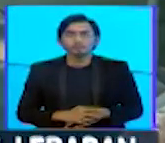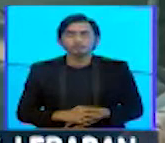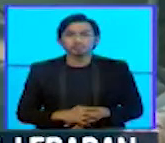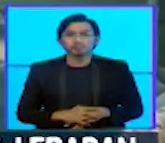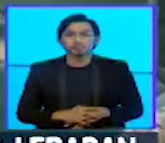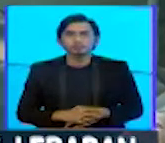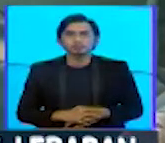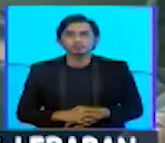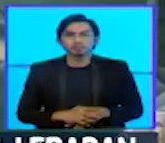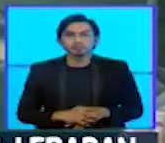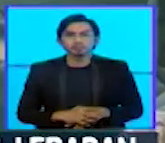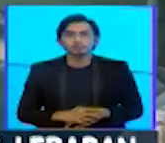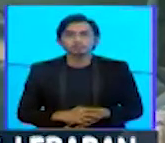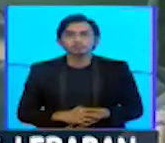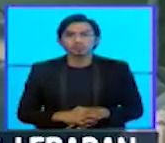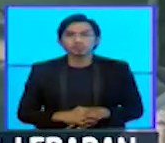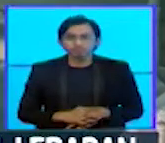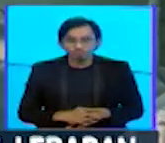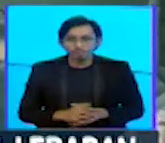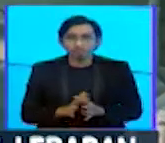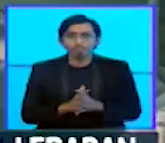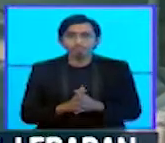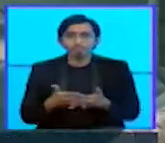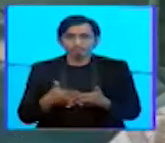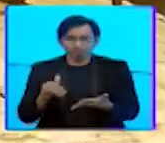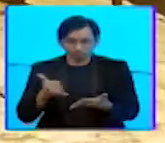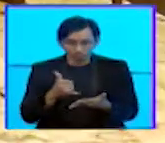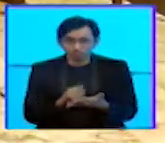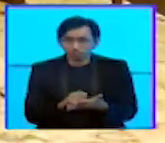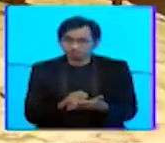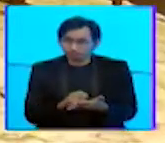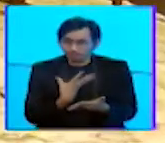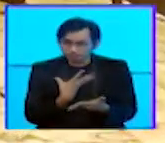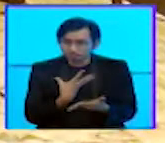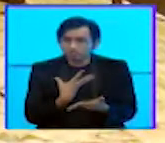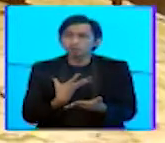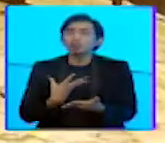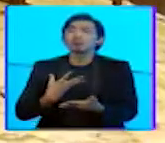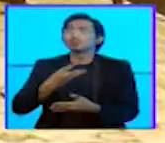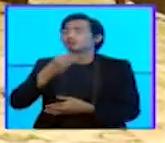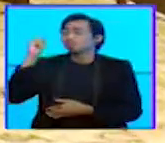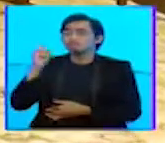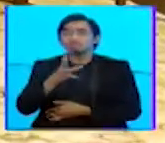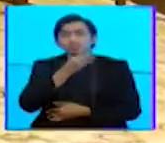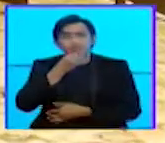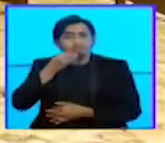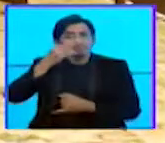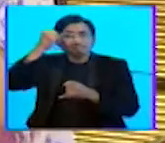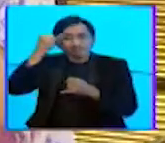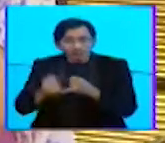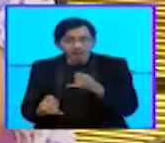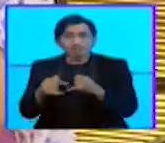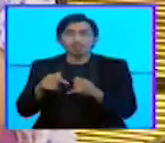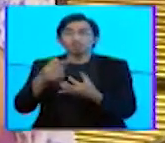difirmankan oleh Allah Subhanahu wa taala kan, bahwa di penghujung Ramadan setelah satu bulan berpuasa itu kita diharapkan menjadi orang-orang yang lebih